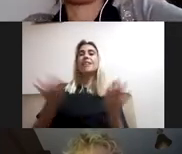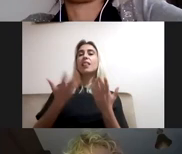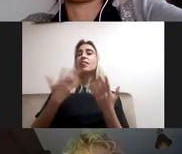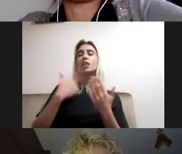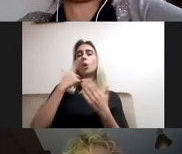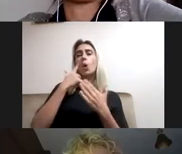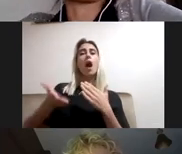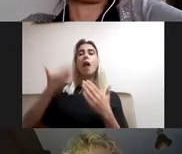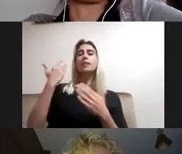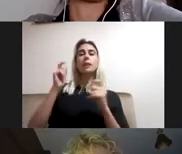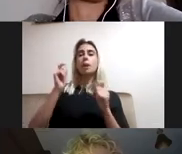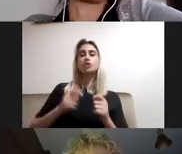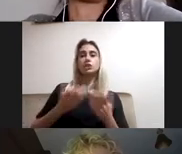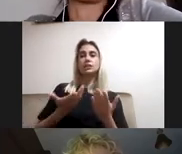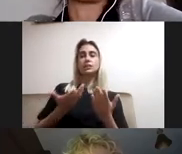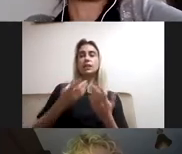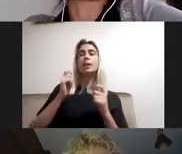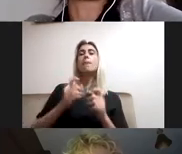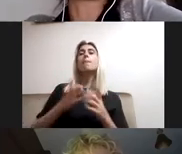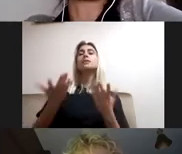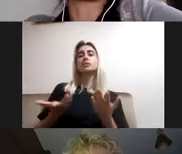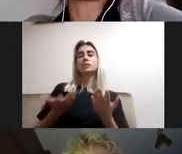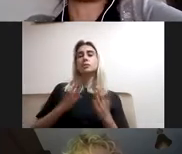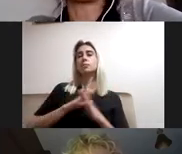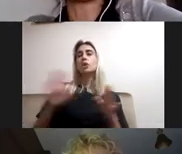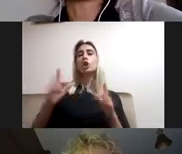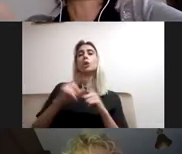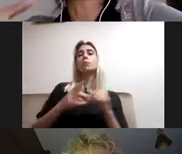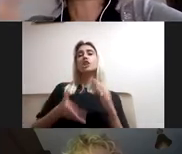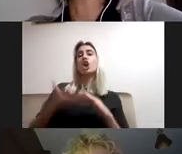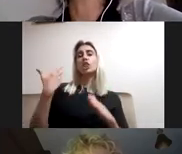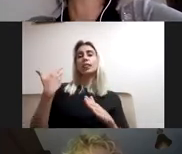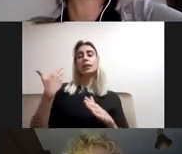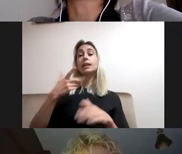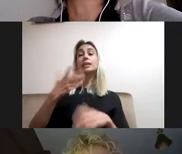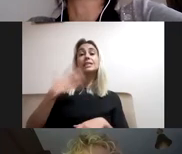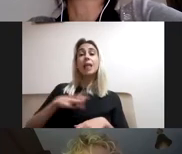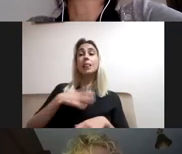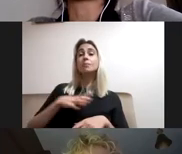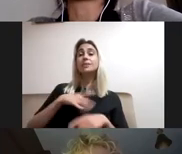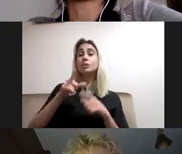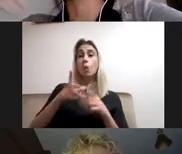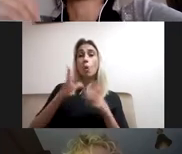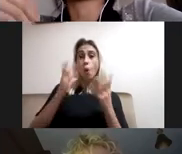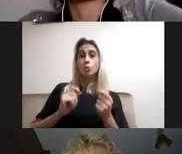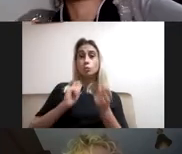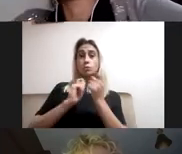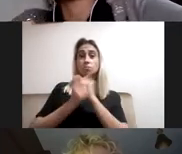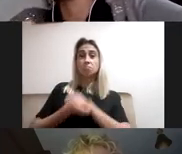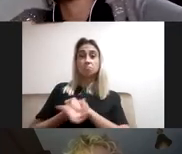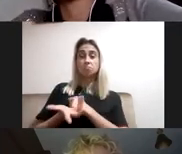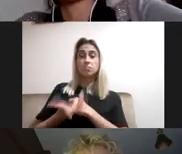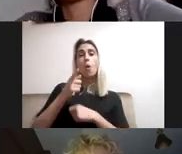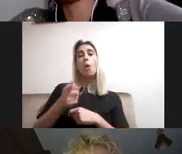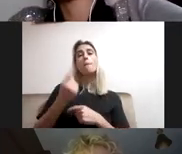edeceksiniz daha? Edemezsiniz artık. Göz ardı edebilecek durumu çoktan geçtik. Ama istediğimiz ivmede oluşur mu bu bilinçlenme? O